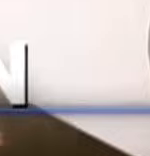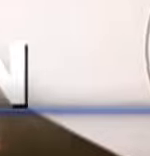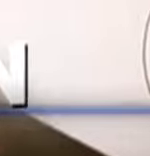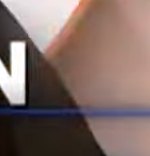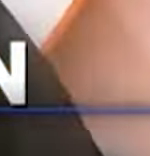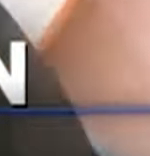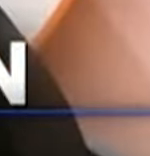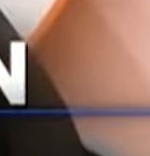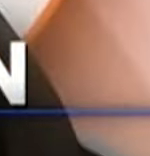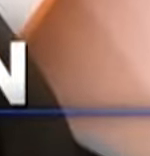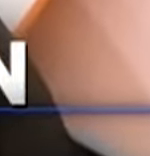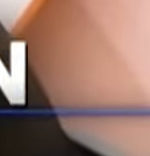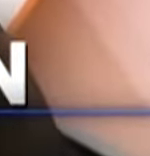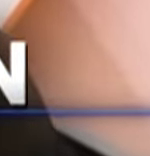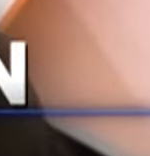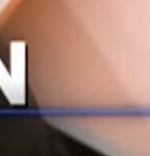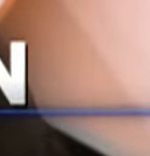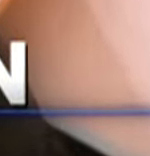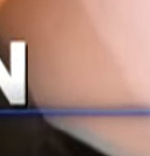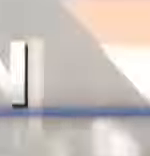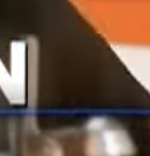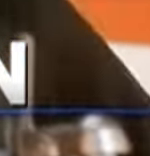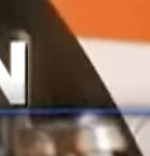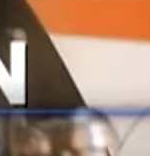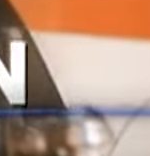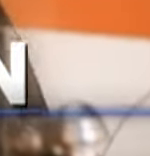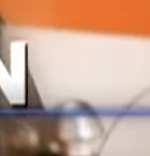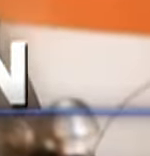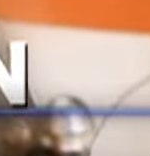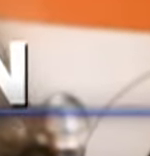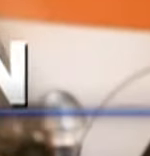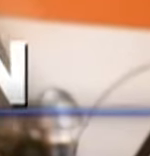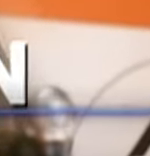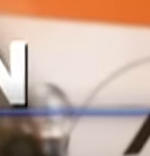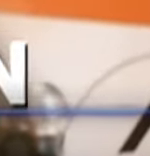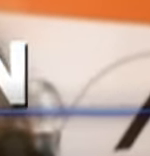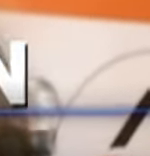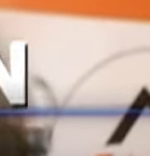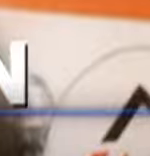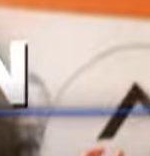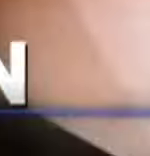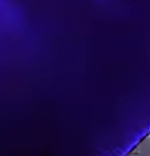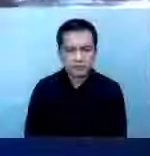na namang viral song ni Bangsamoro singer Shaira, may katono ulit na ibang kanta.